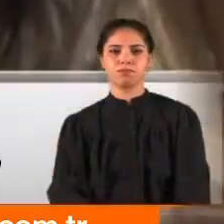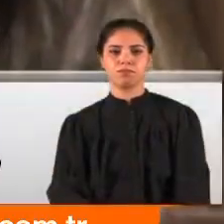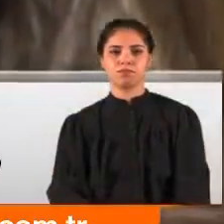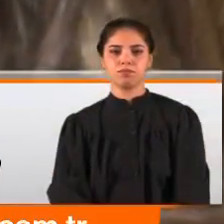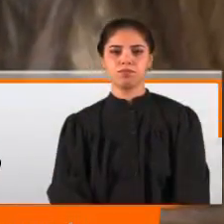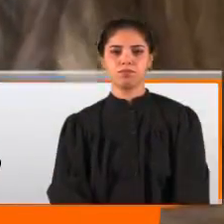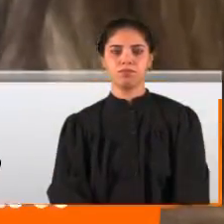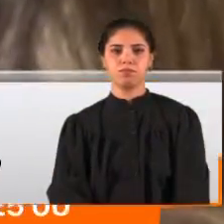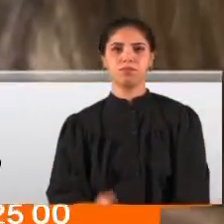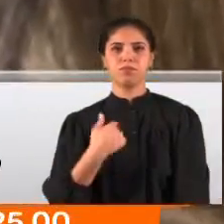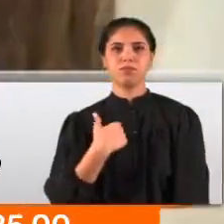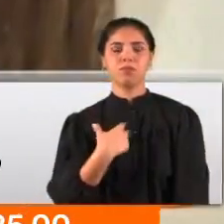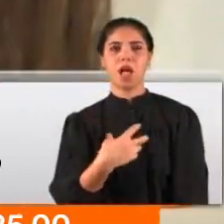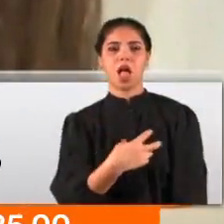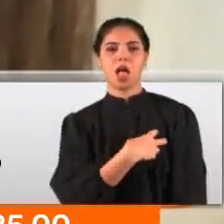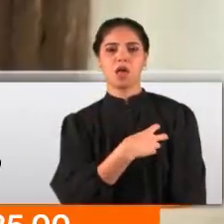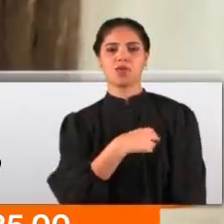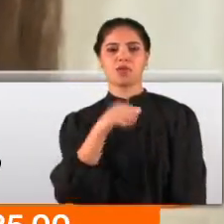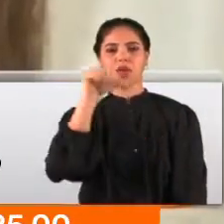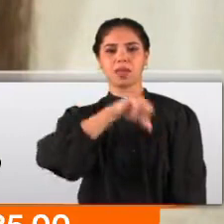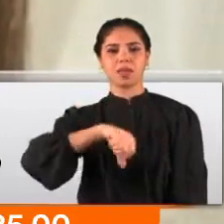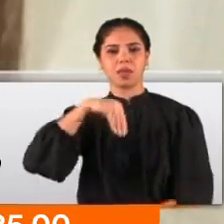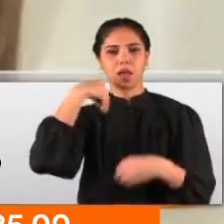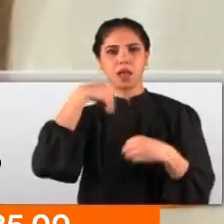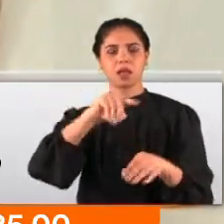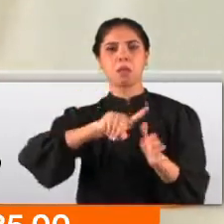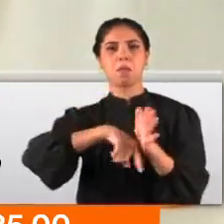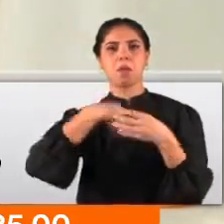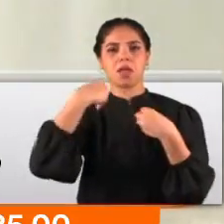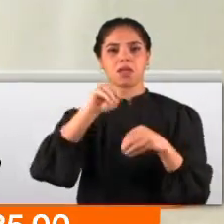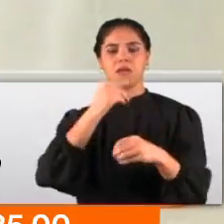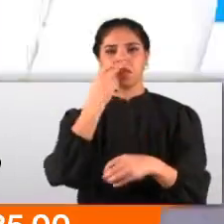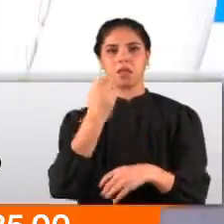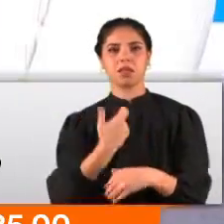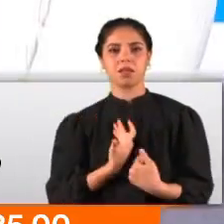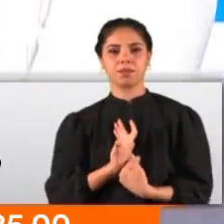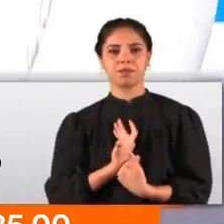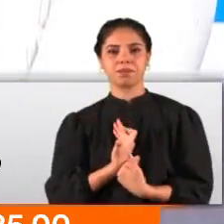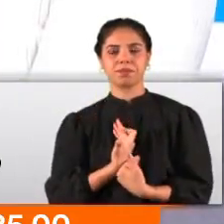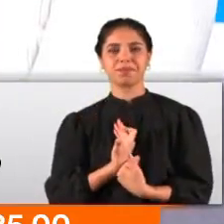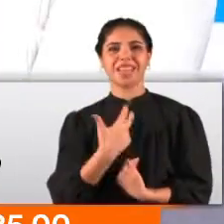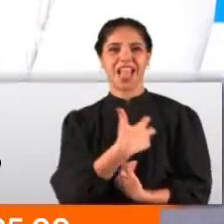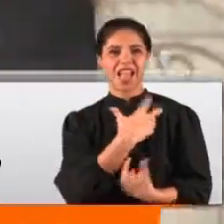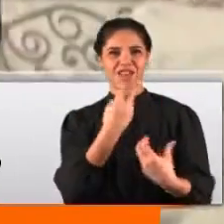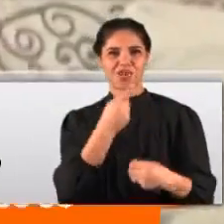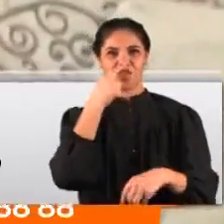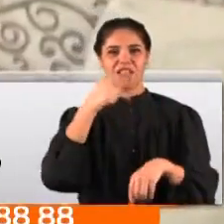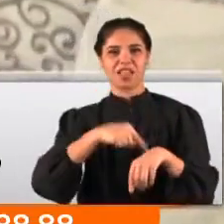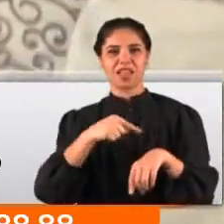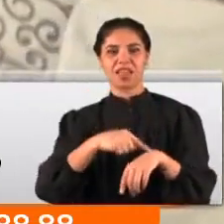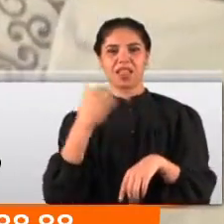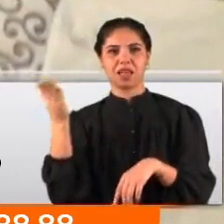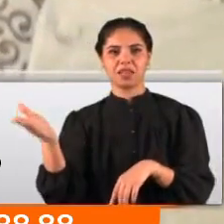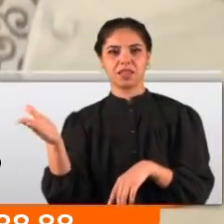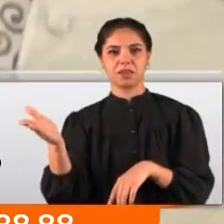Beni kendisine aşık etti. Yağ satarız, bal satarız deyip bizi çok güzel kandırdı. Aşık olduğu inandı. Ablamı da bu